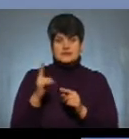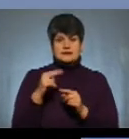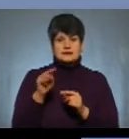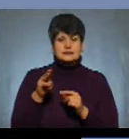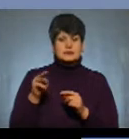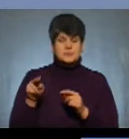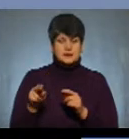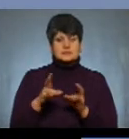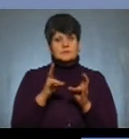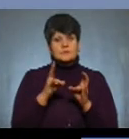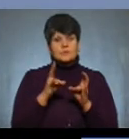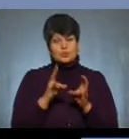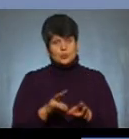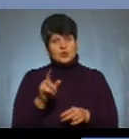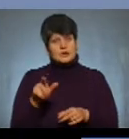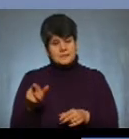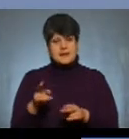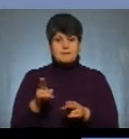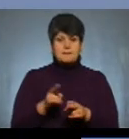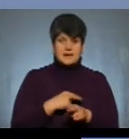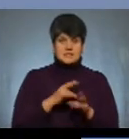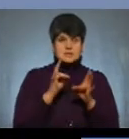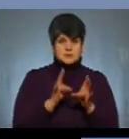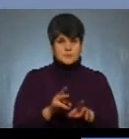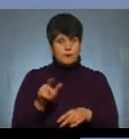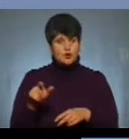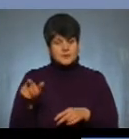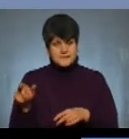як з потерпілими і без потерпілих.